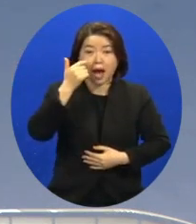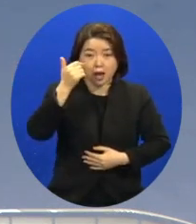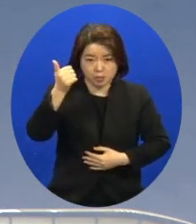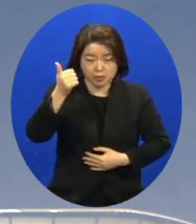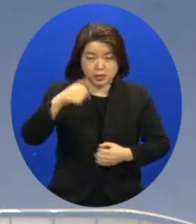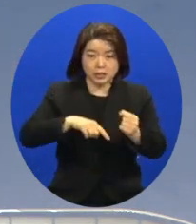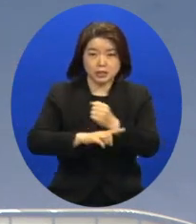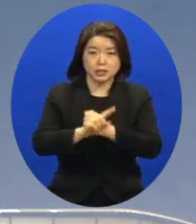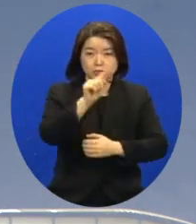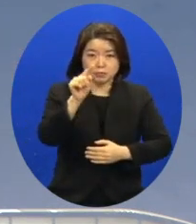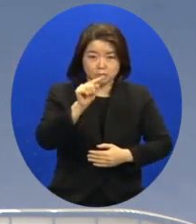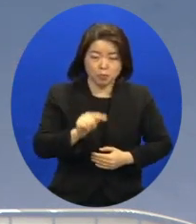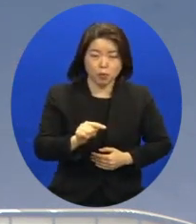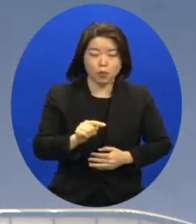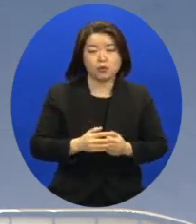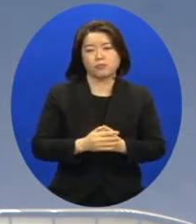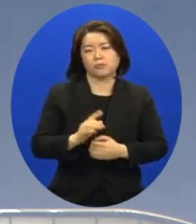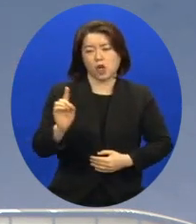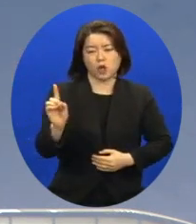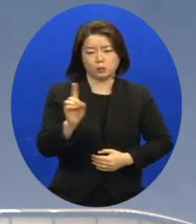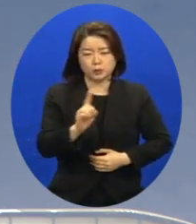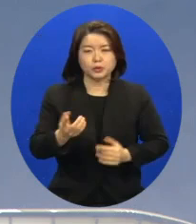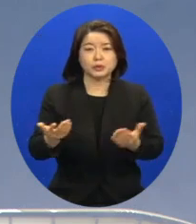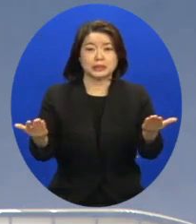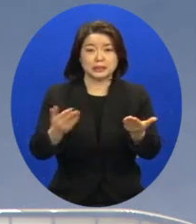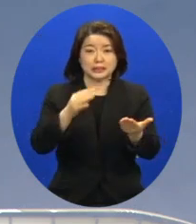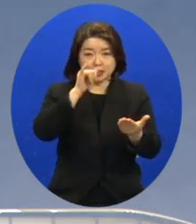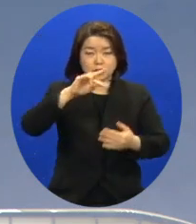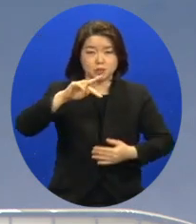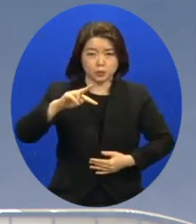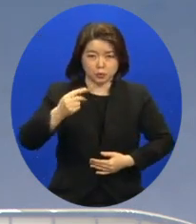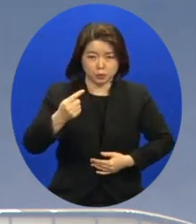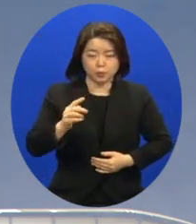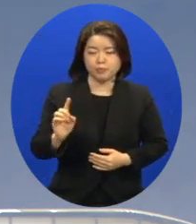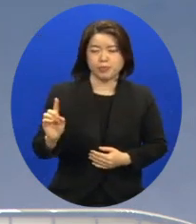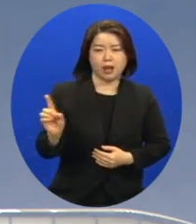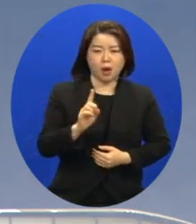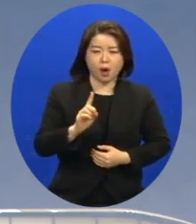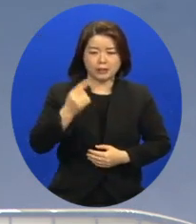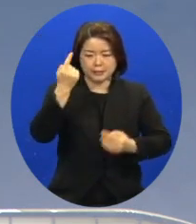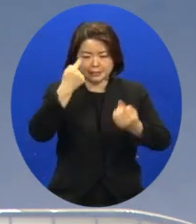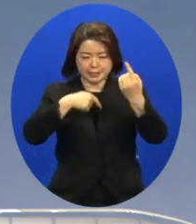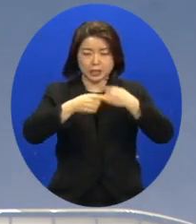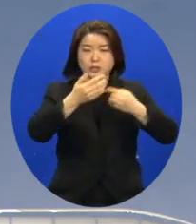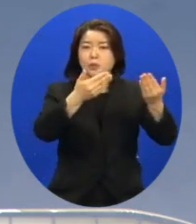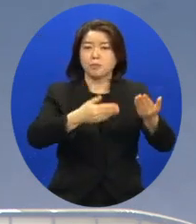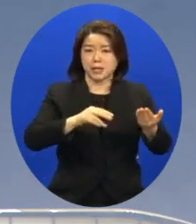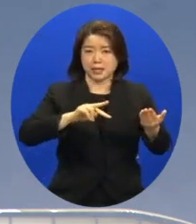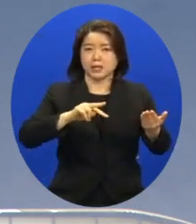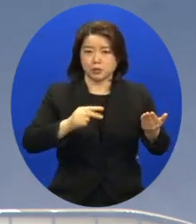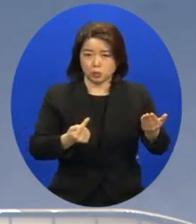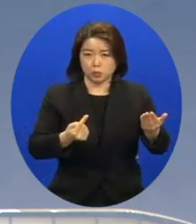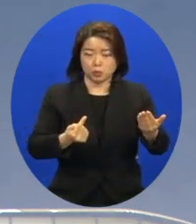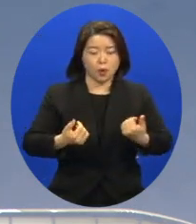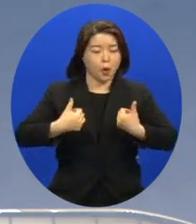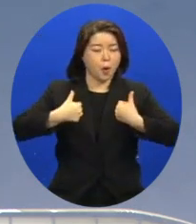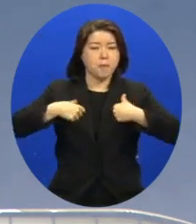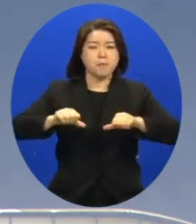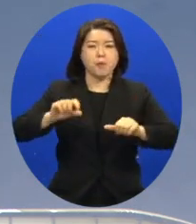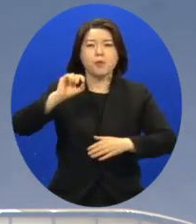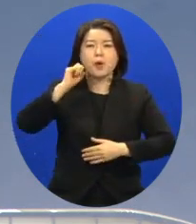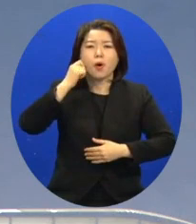것은 어떤 일이 있어도 어떤 상처를 받아도 포기할 수